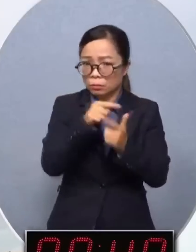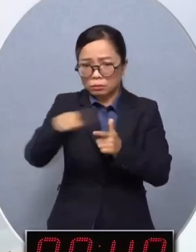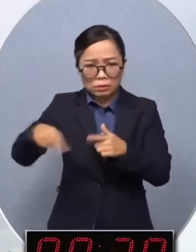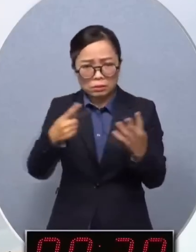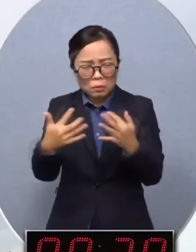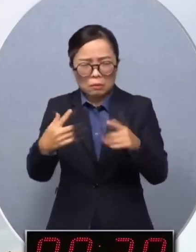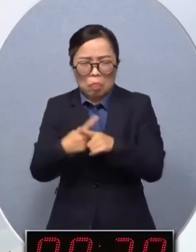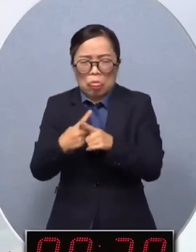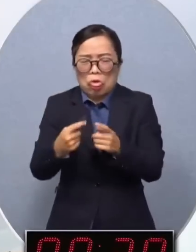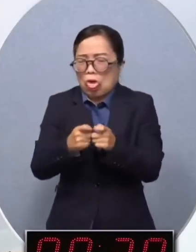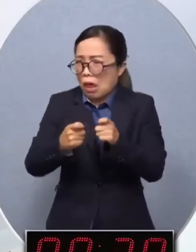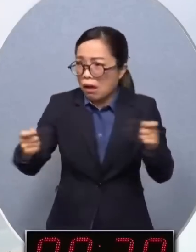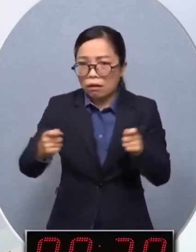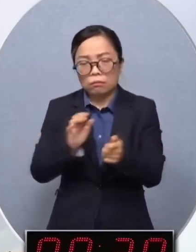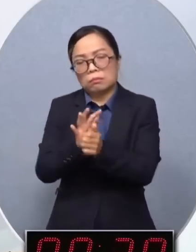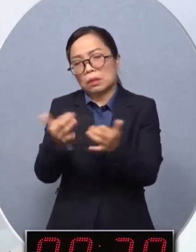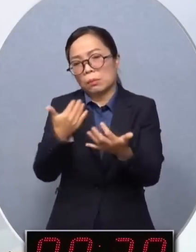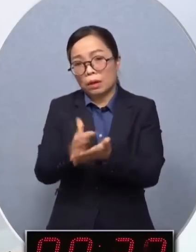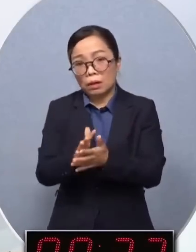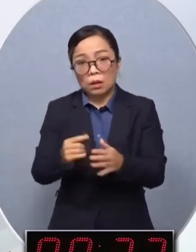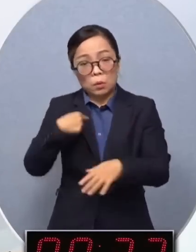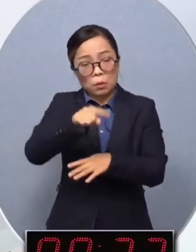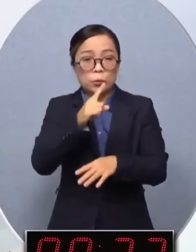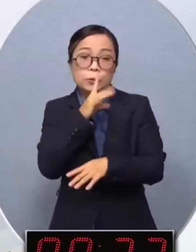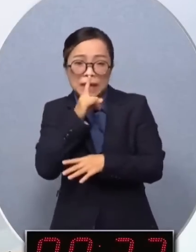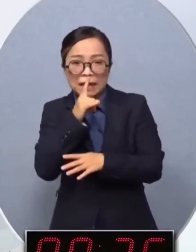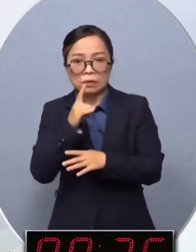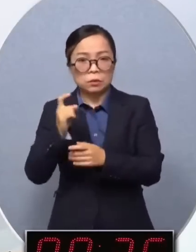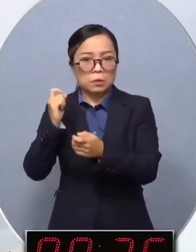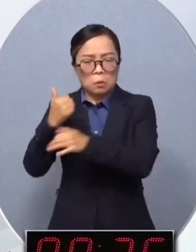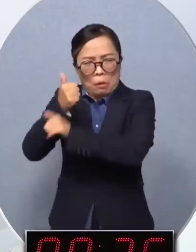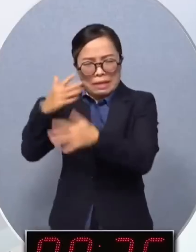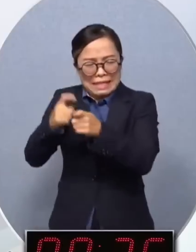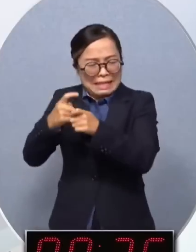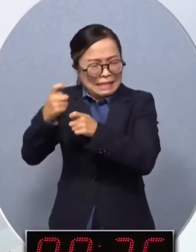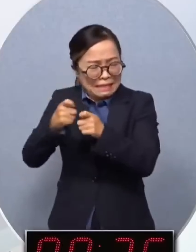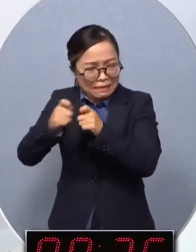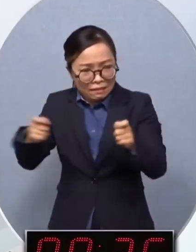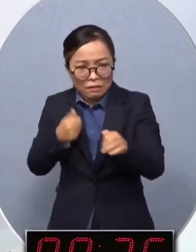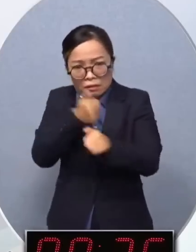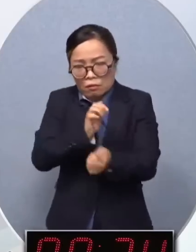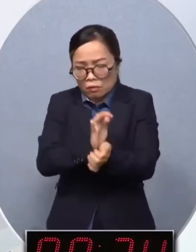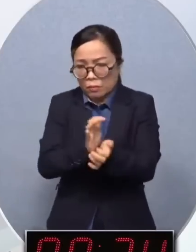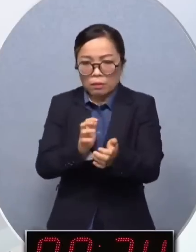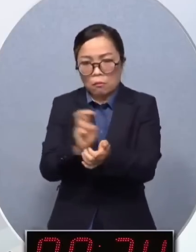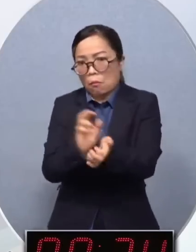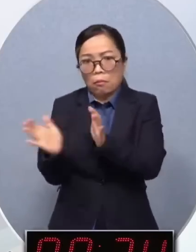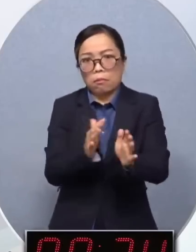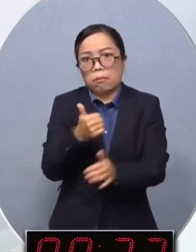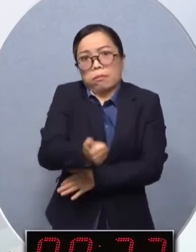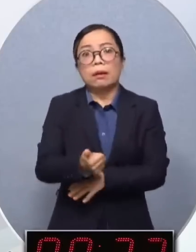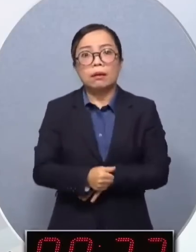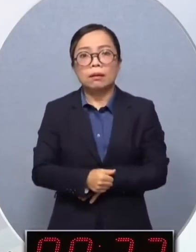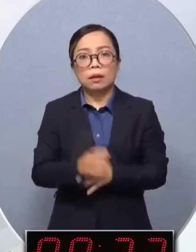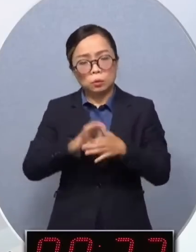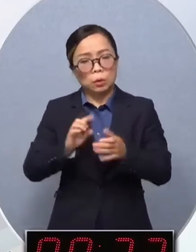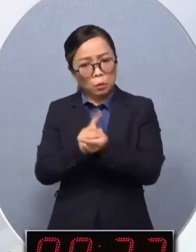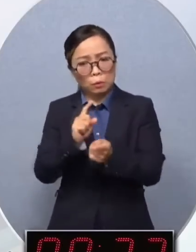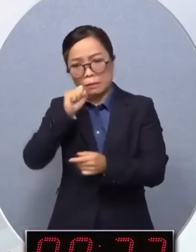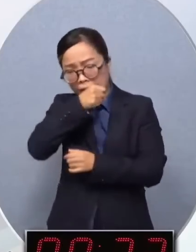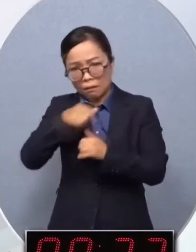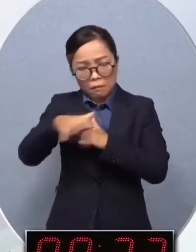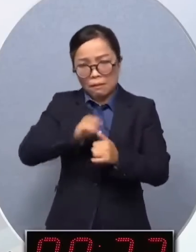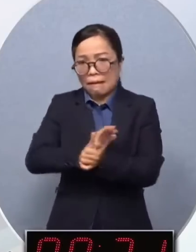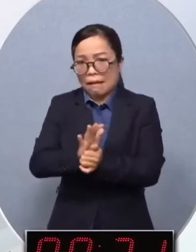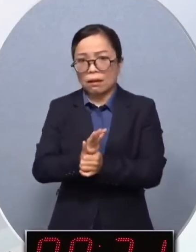等。那我在台中市的治理，我十年磨一剑，已经证明了我有治理的能力。所以我心爱台湾，我